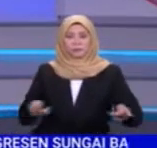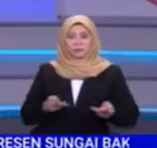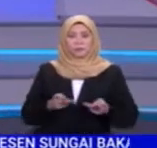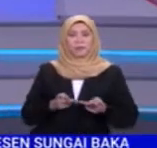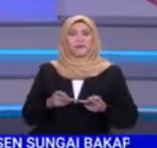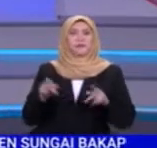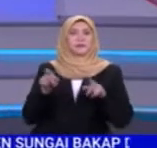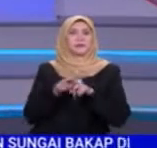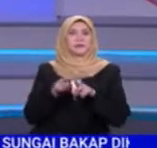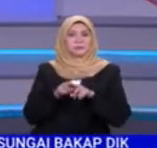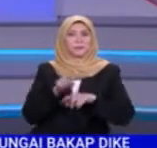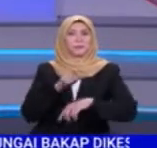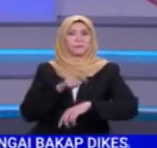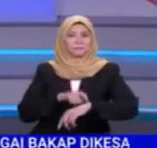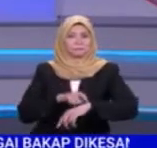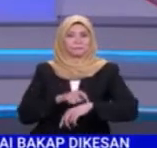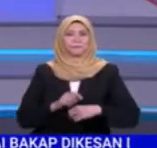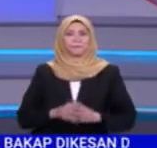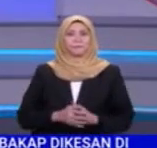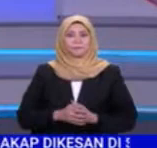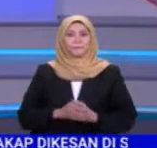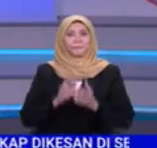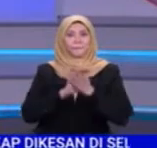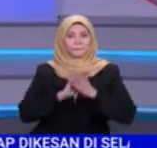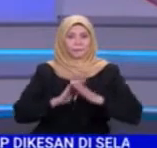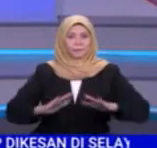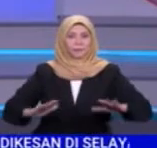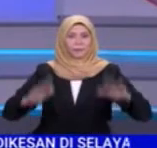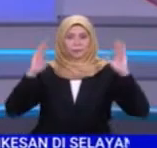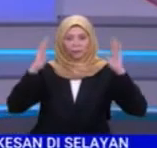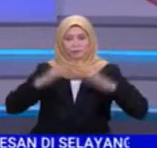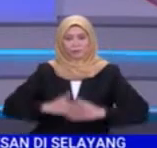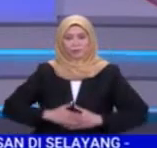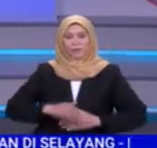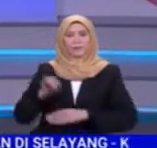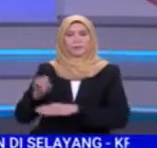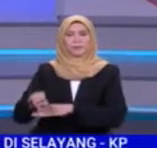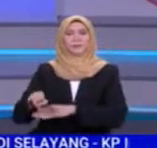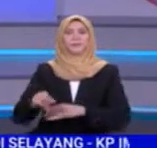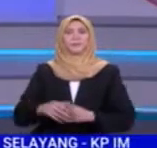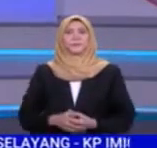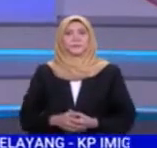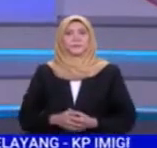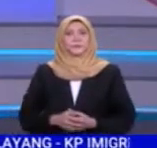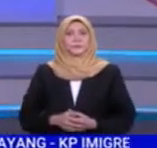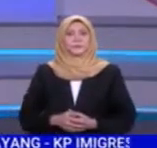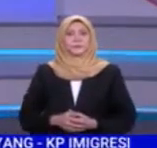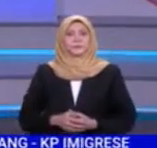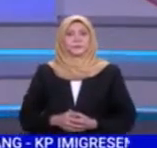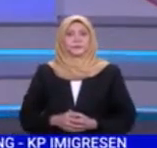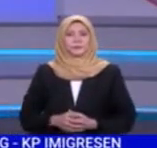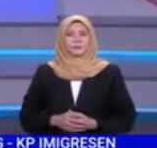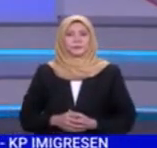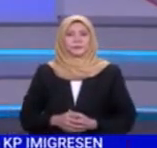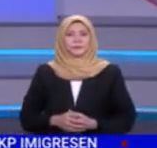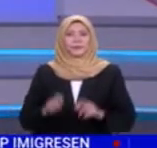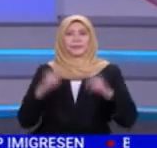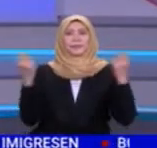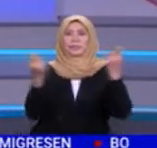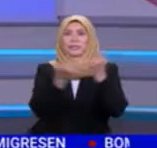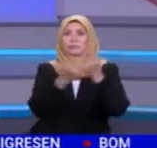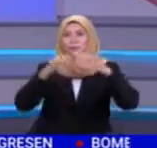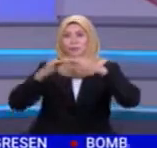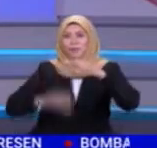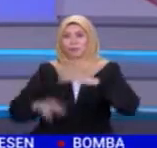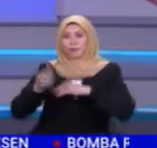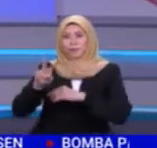yang sewaktu dengannya Selamat menunaikan shalat Isya Hai baik Squan bawah